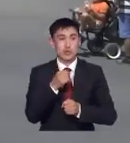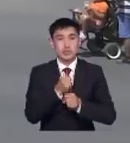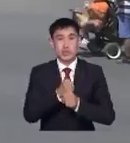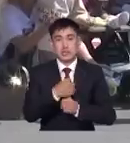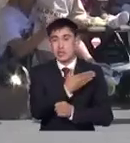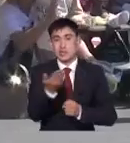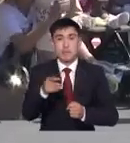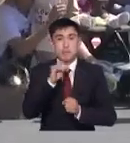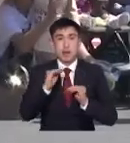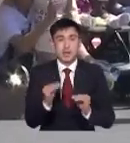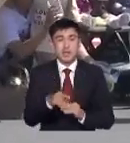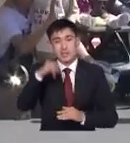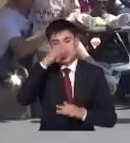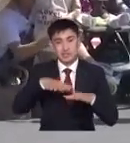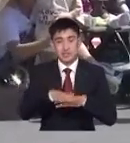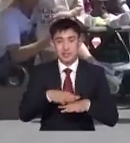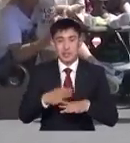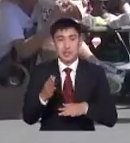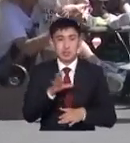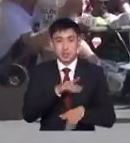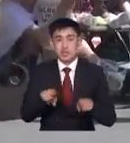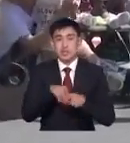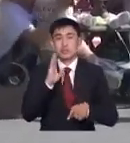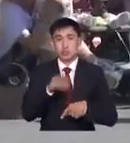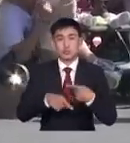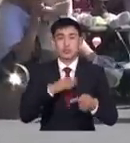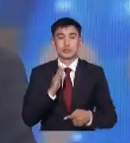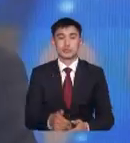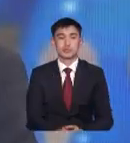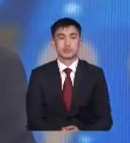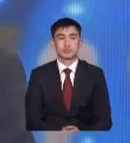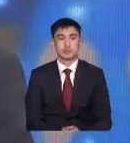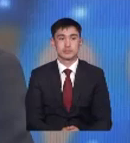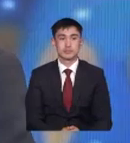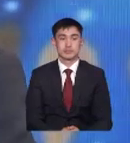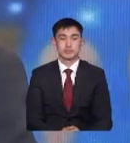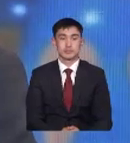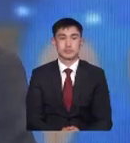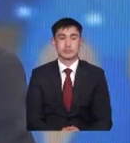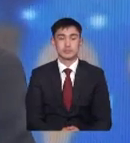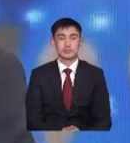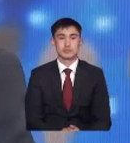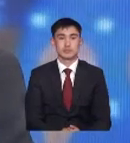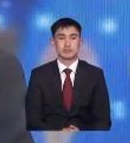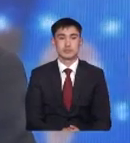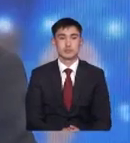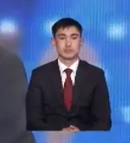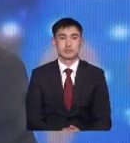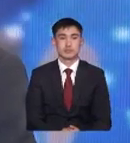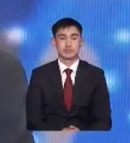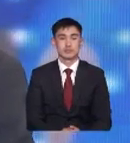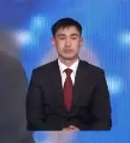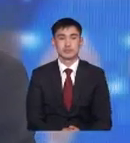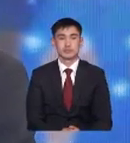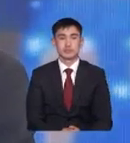для них, для маленьких казахстанцев. Так было, так есть и так будет. Облысымыздын намысын қорғап,